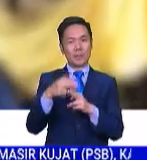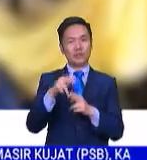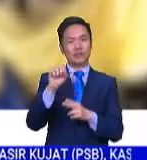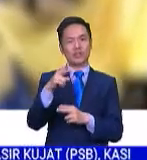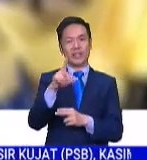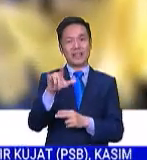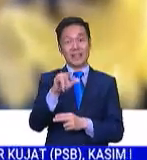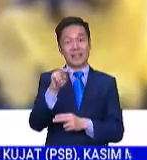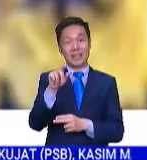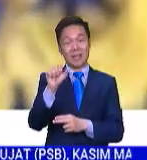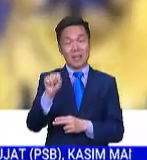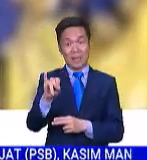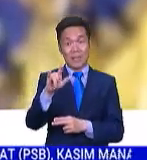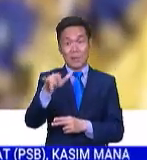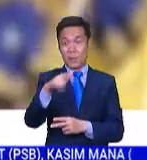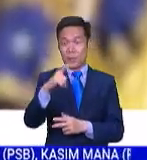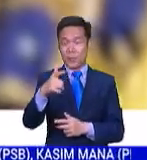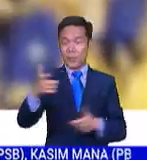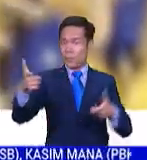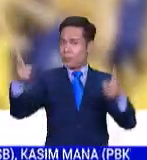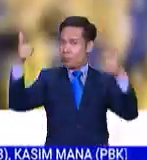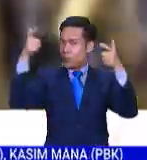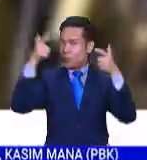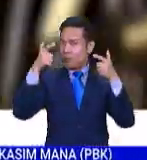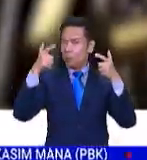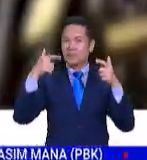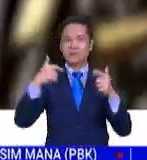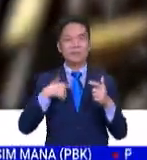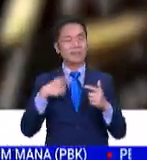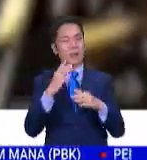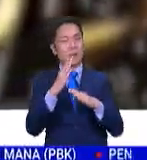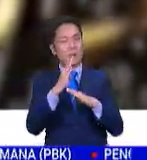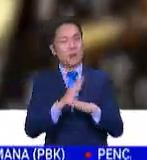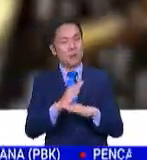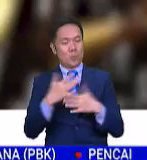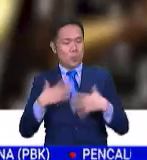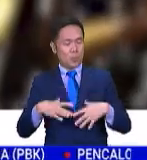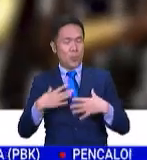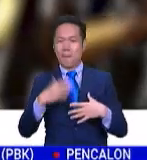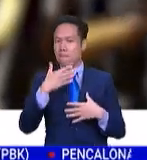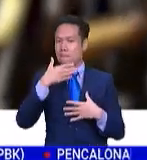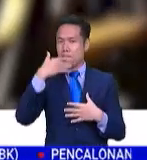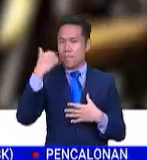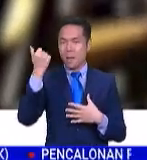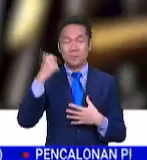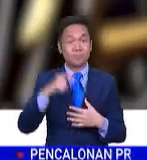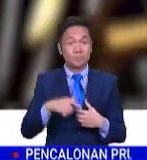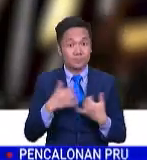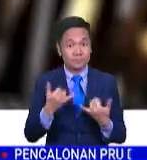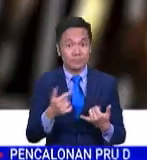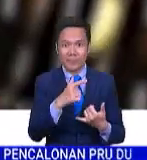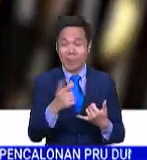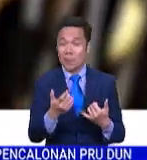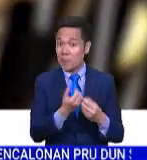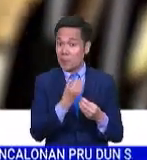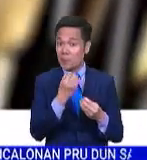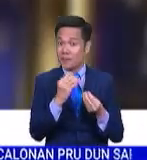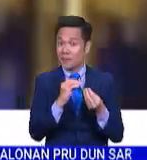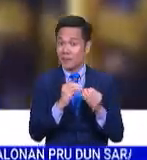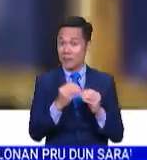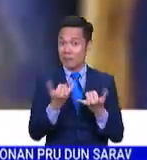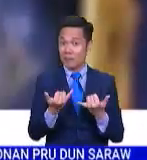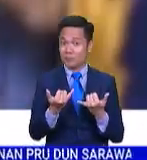Kanaran apabila dinobatkan sebagai pemenang kostum kebangsaan terbaik. Kemenangan itu juga menyaksikan dia berjaya menempatkan diri